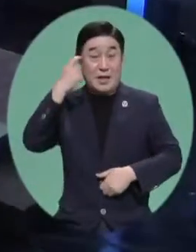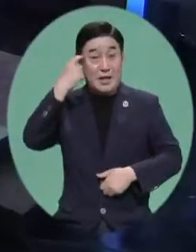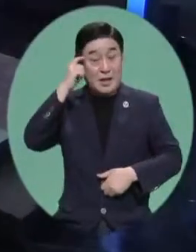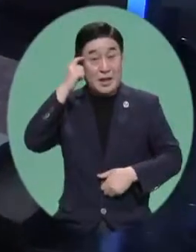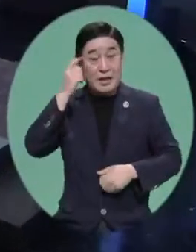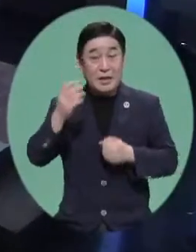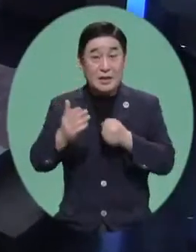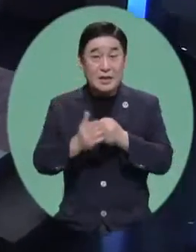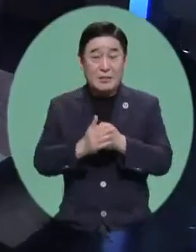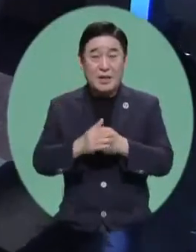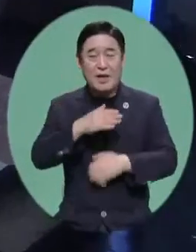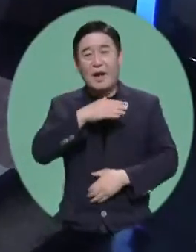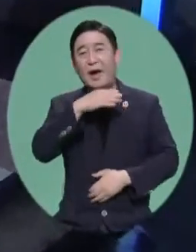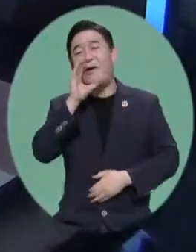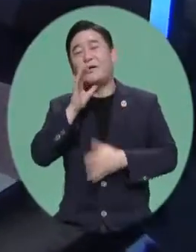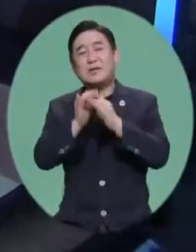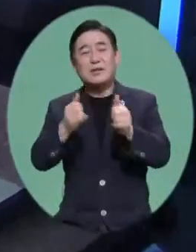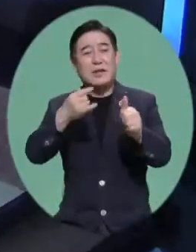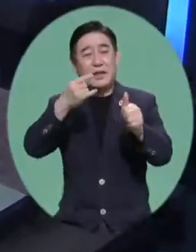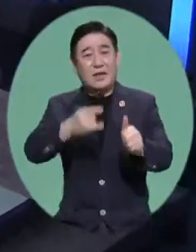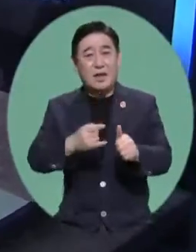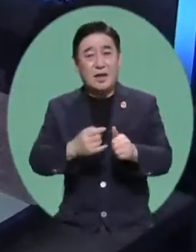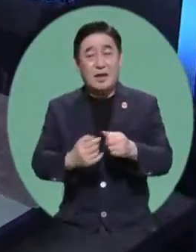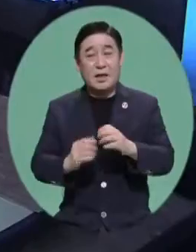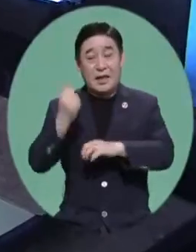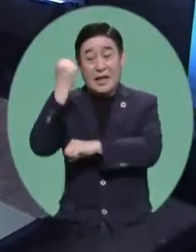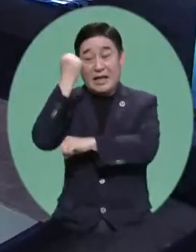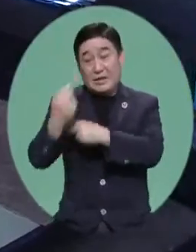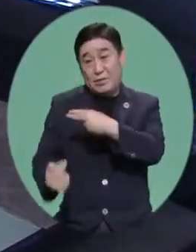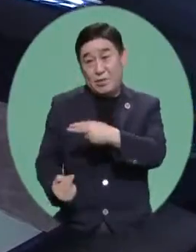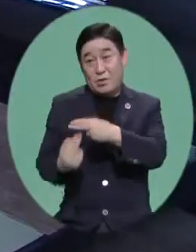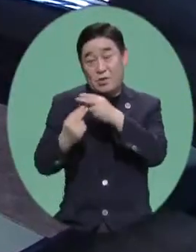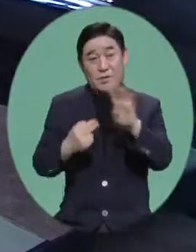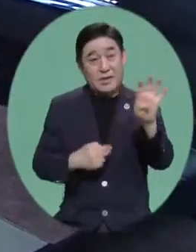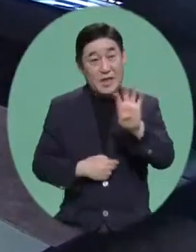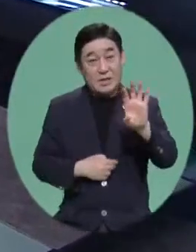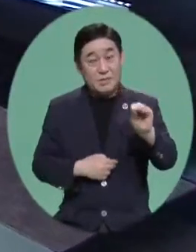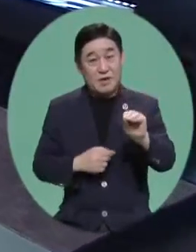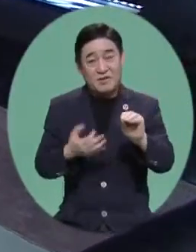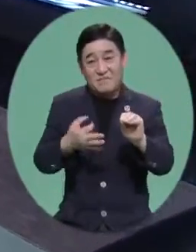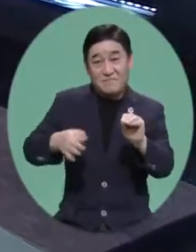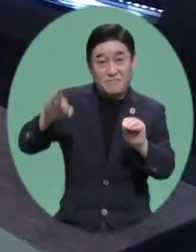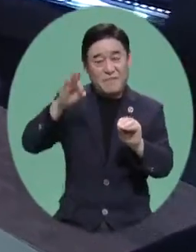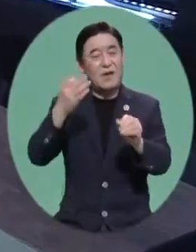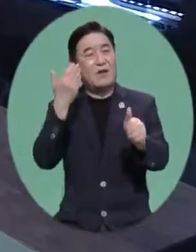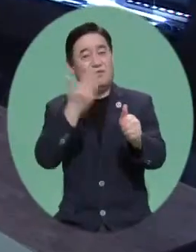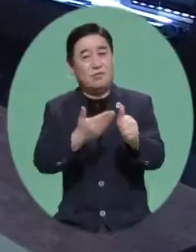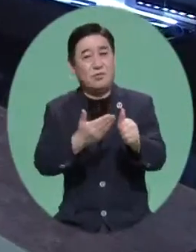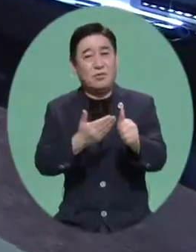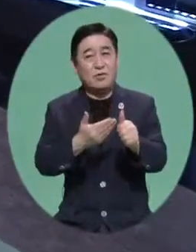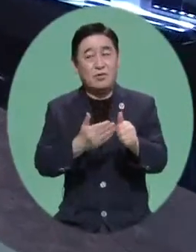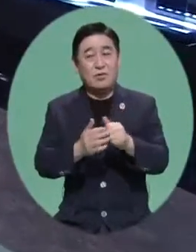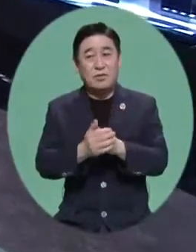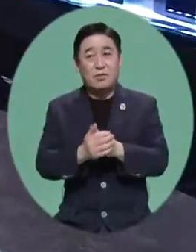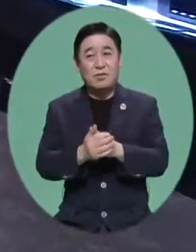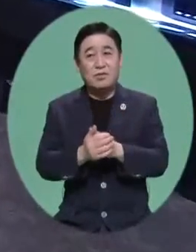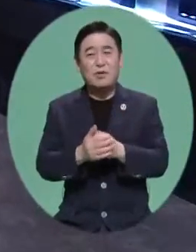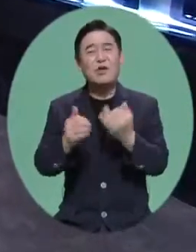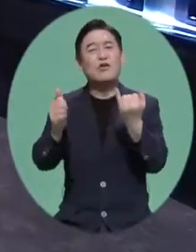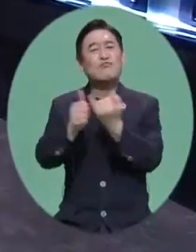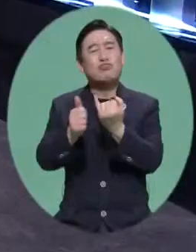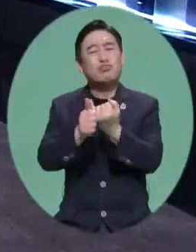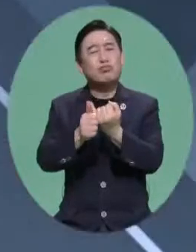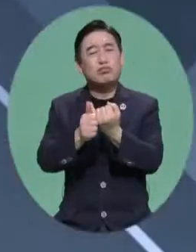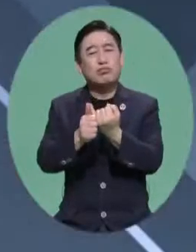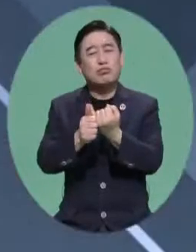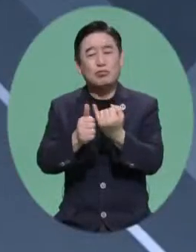저희는 우리 어르신들에게 연금 기초연금을 40만원으로 올려드리고 부부라는 이름으로 감액 가지